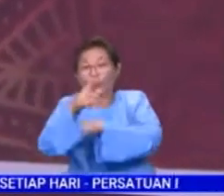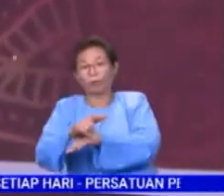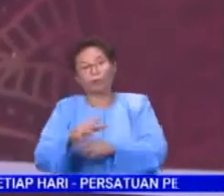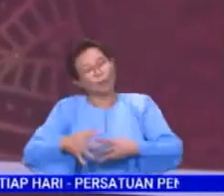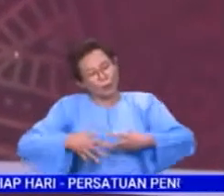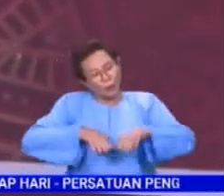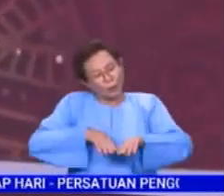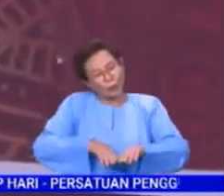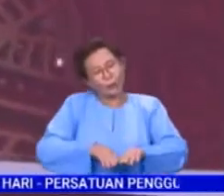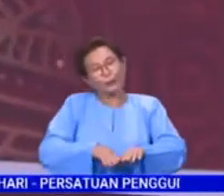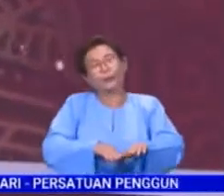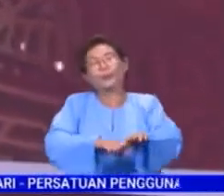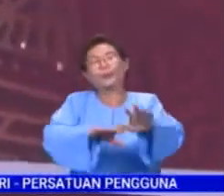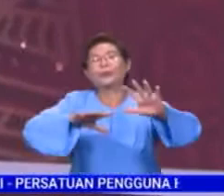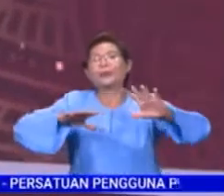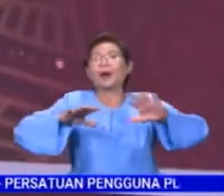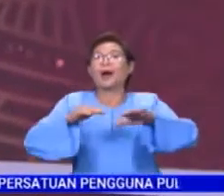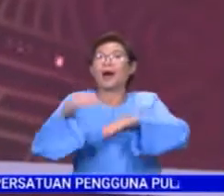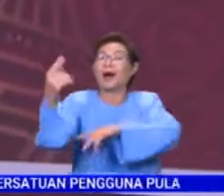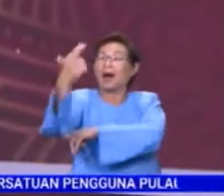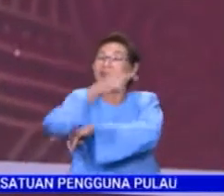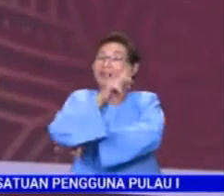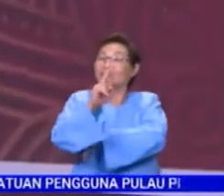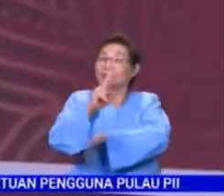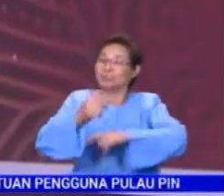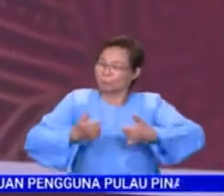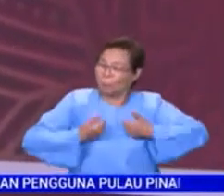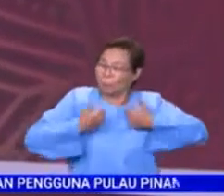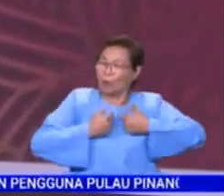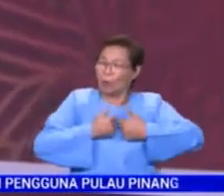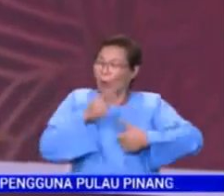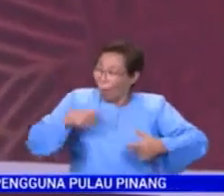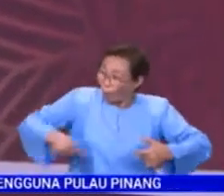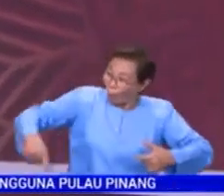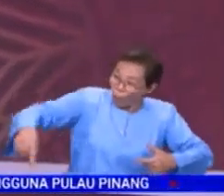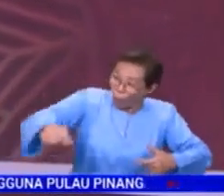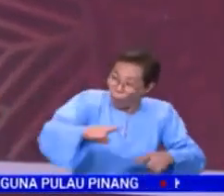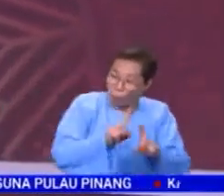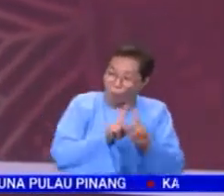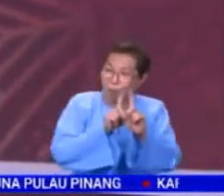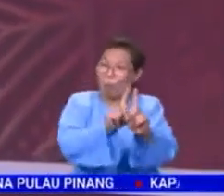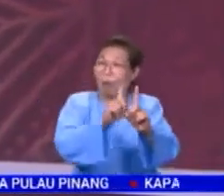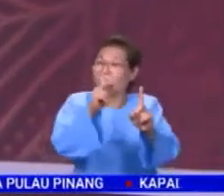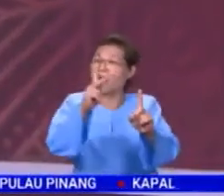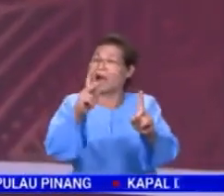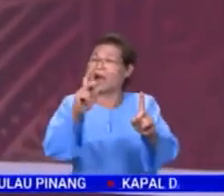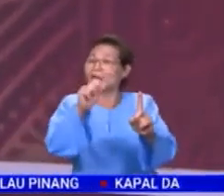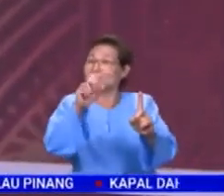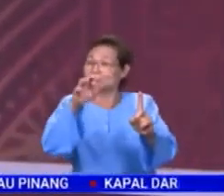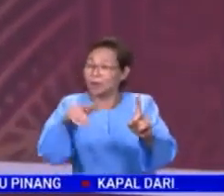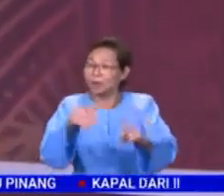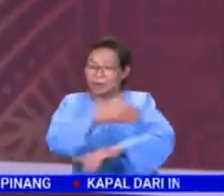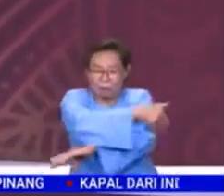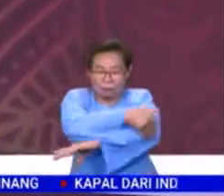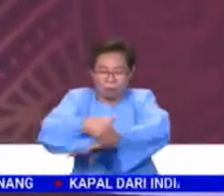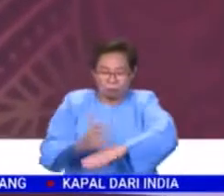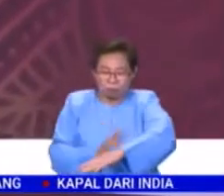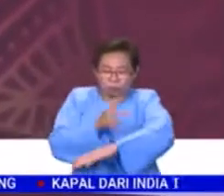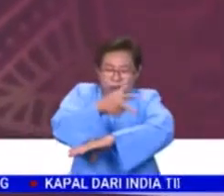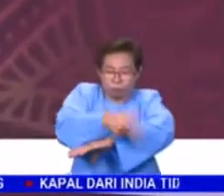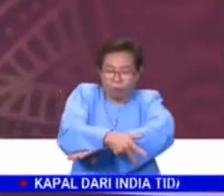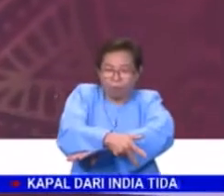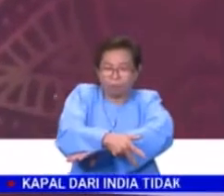pada hari kedua cuti umum Aidilfitri. Kadar pematuhan SOP warga kota termasuk larangan rentas daerah dan